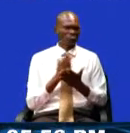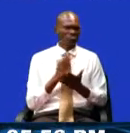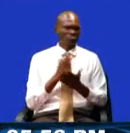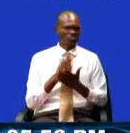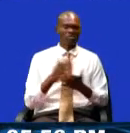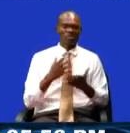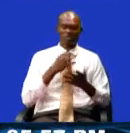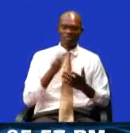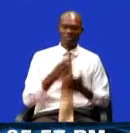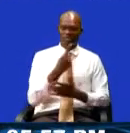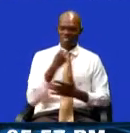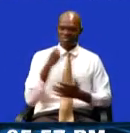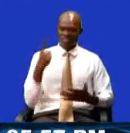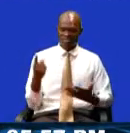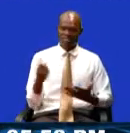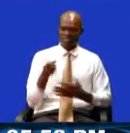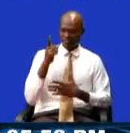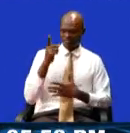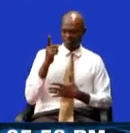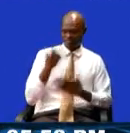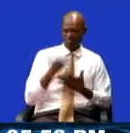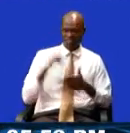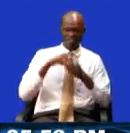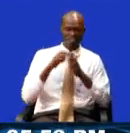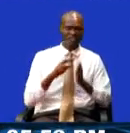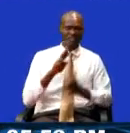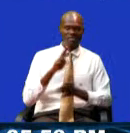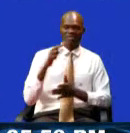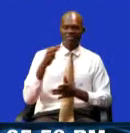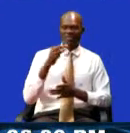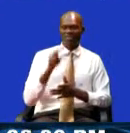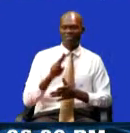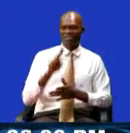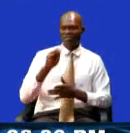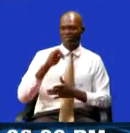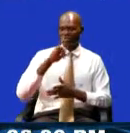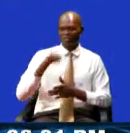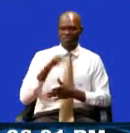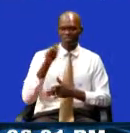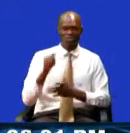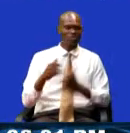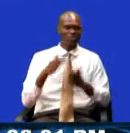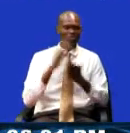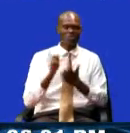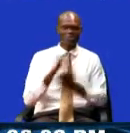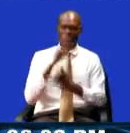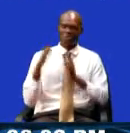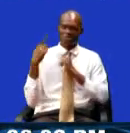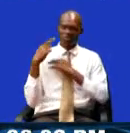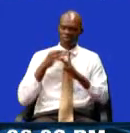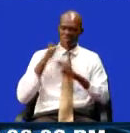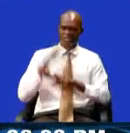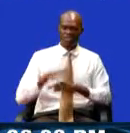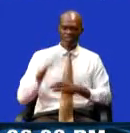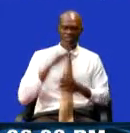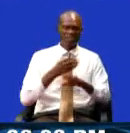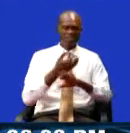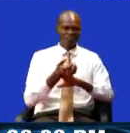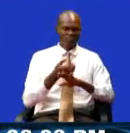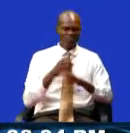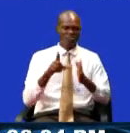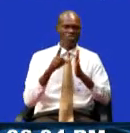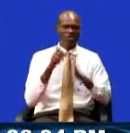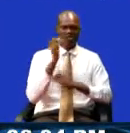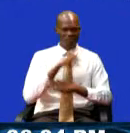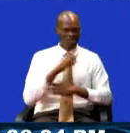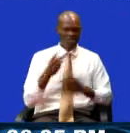ni ya kila mtu hapa ukunja. So ni jukumu lenu mkishachukua hii pesa